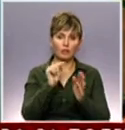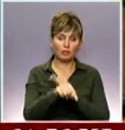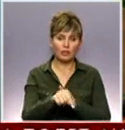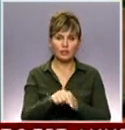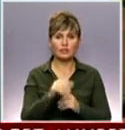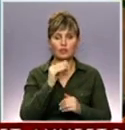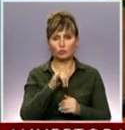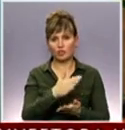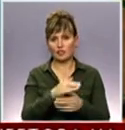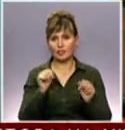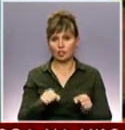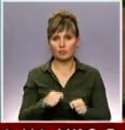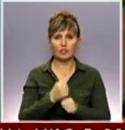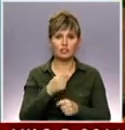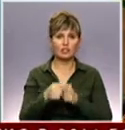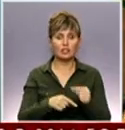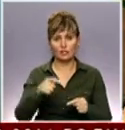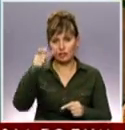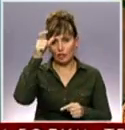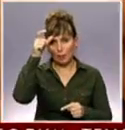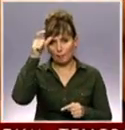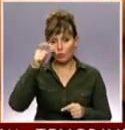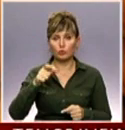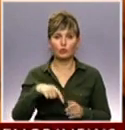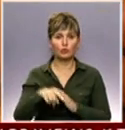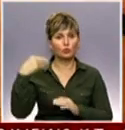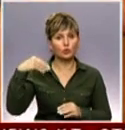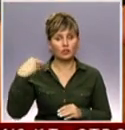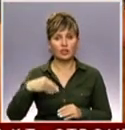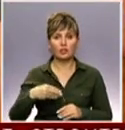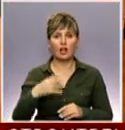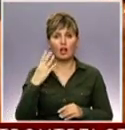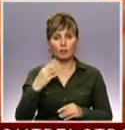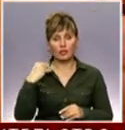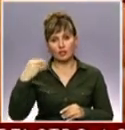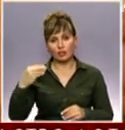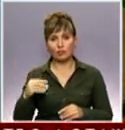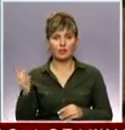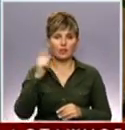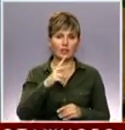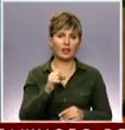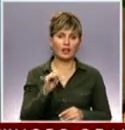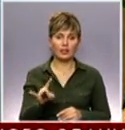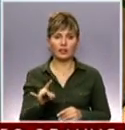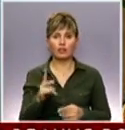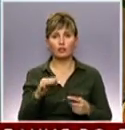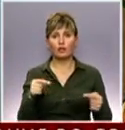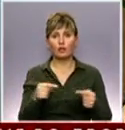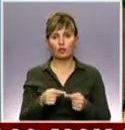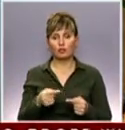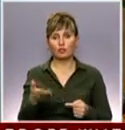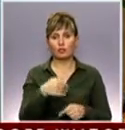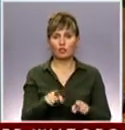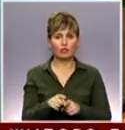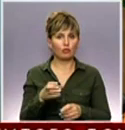них есть эта возможность сейчас сделать через Стамбул. То есть есть рейсы Алматы-Стамбул, Стамбул-Каир. Вот. Но конкретно вот мы так